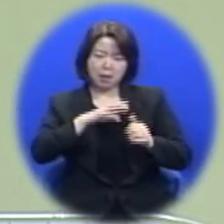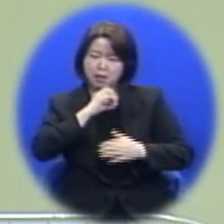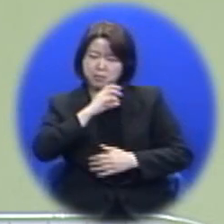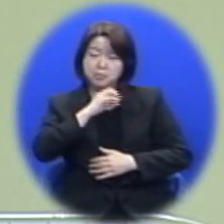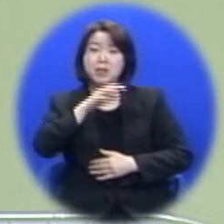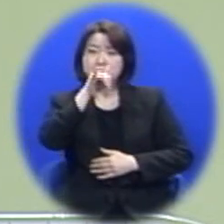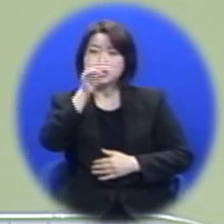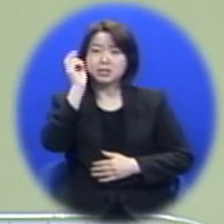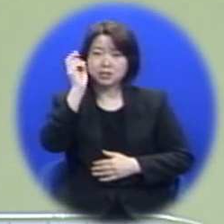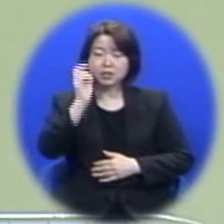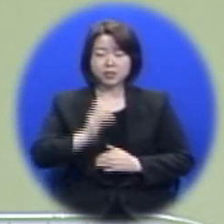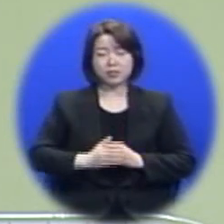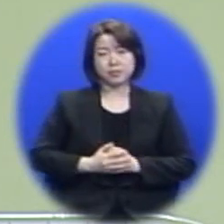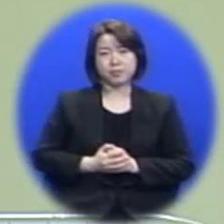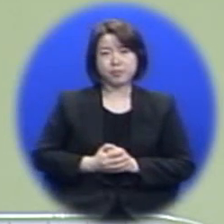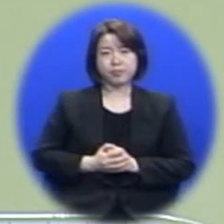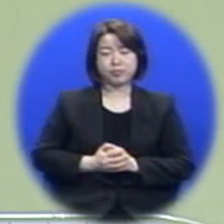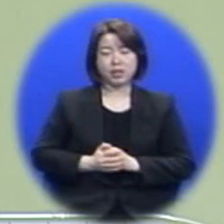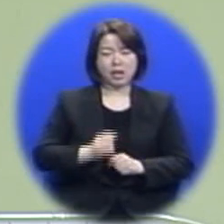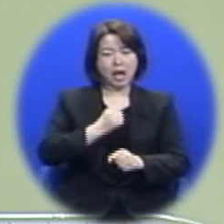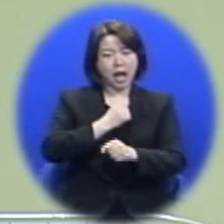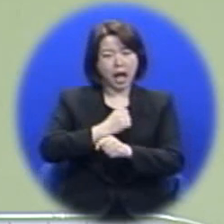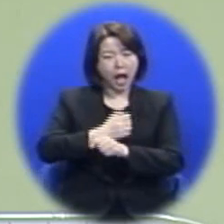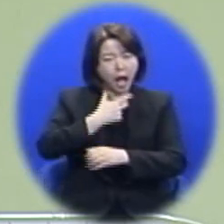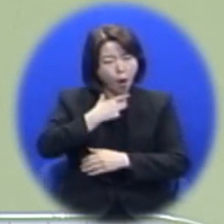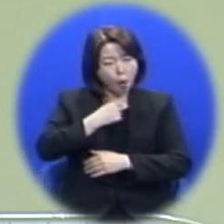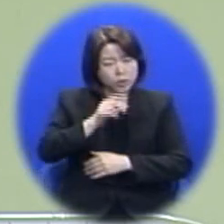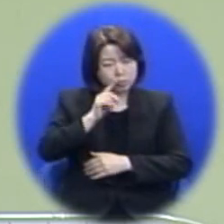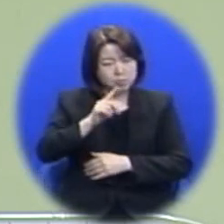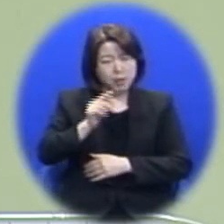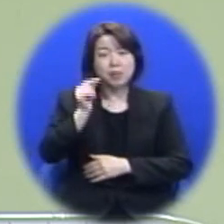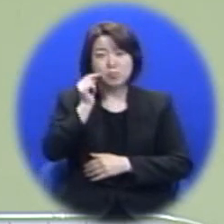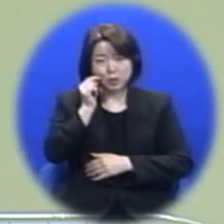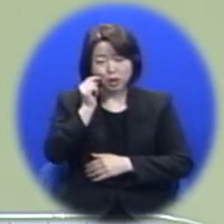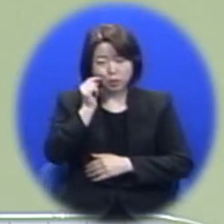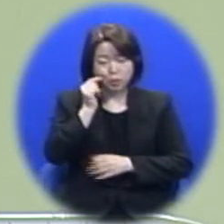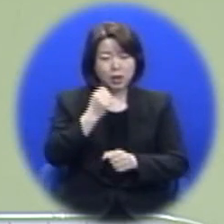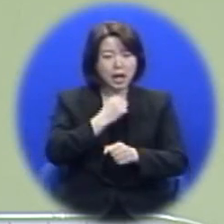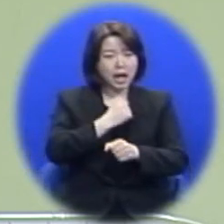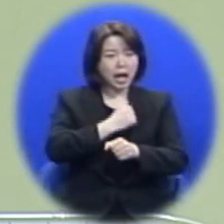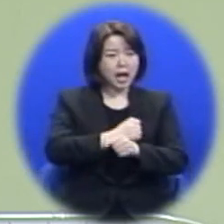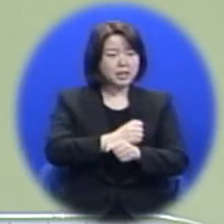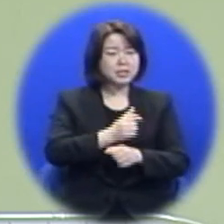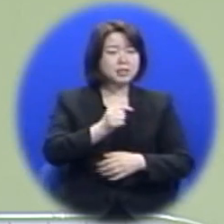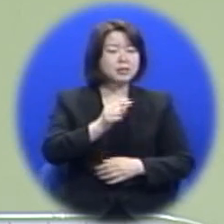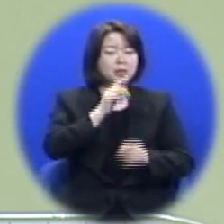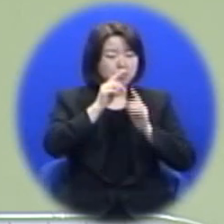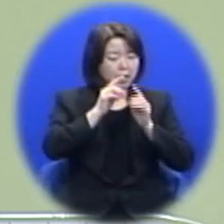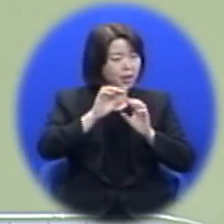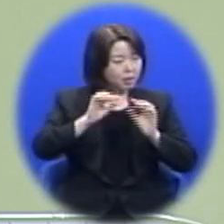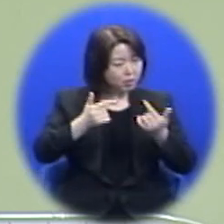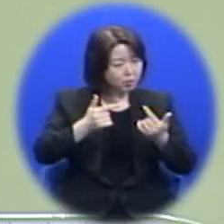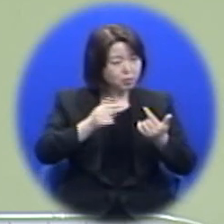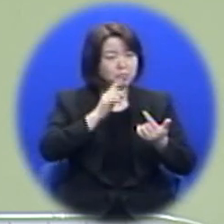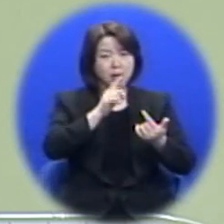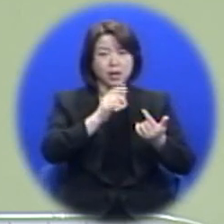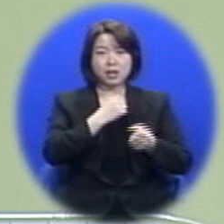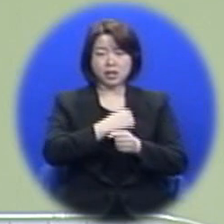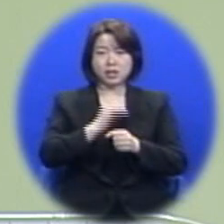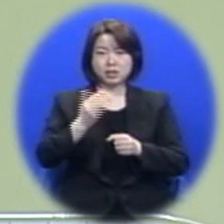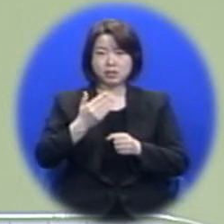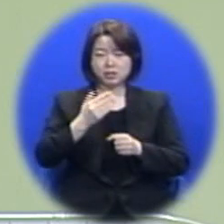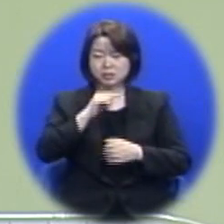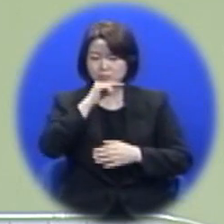있었어 할 말 하지 못하고 하지 않고 싶은 말 해야 되는 그런 키 의식이 저에게